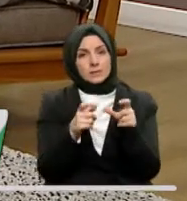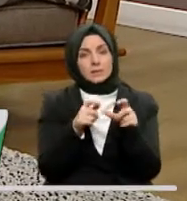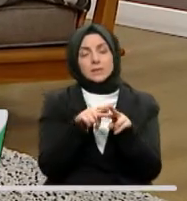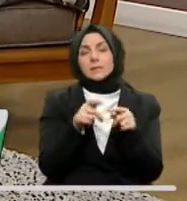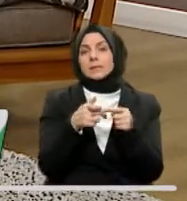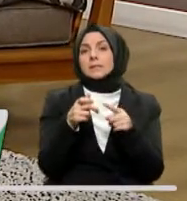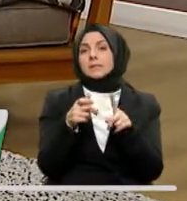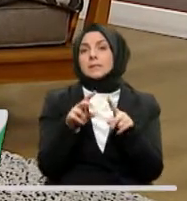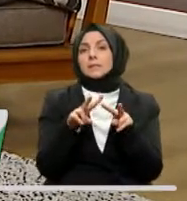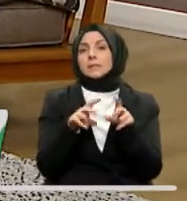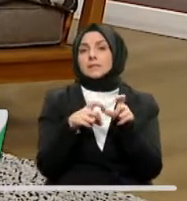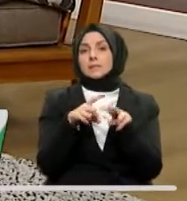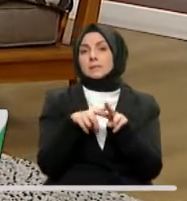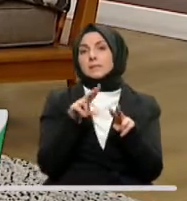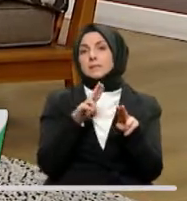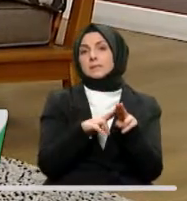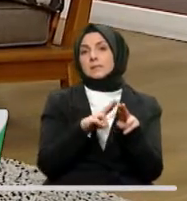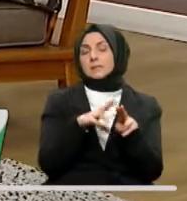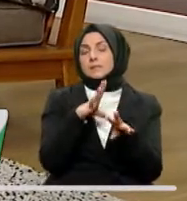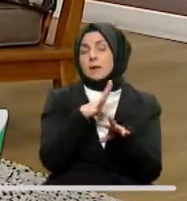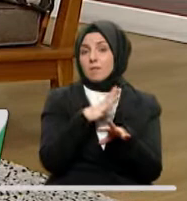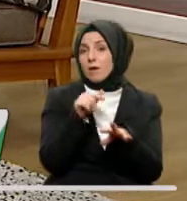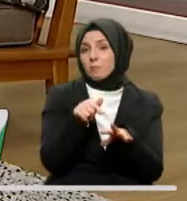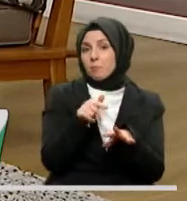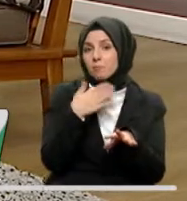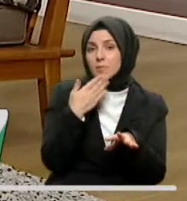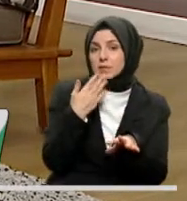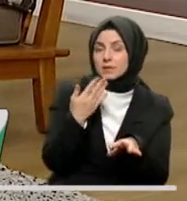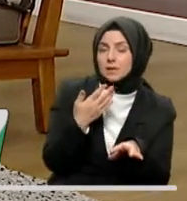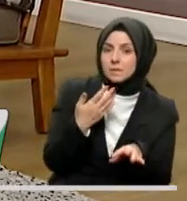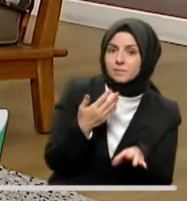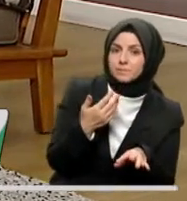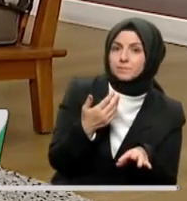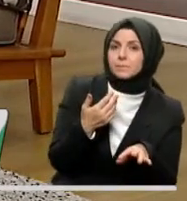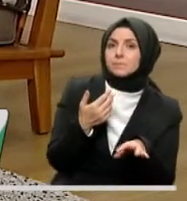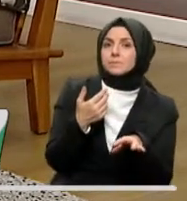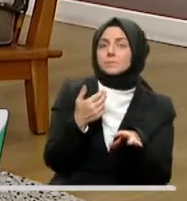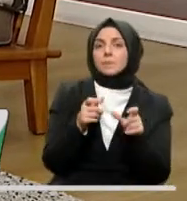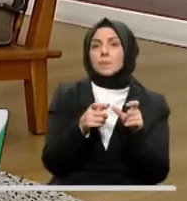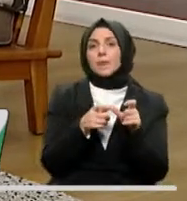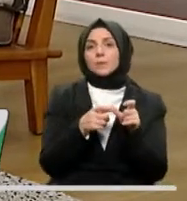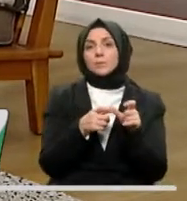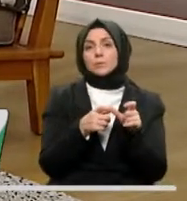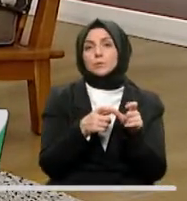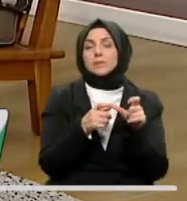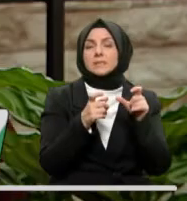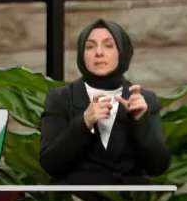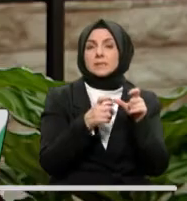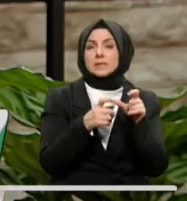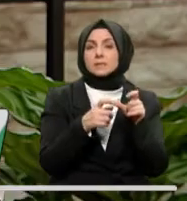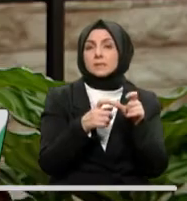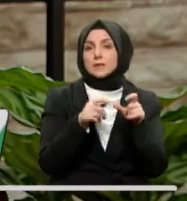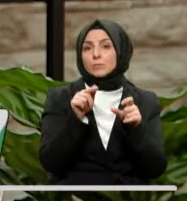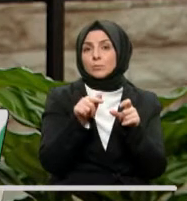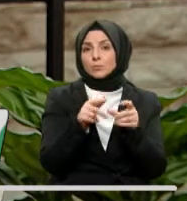belki soracaksınız Ben önceden dalacağım yaklaştık izleyicimiz bir soru var ondan sonra hemen hızlıca sarımsağı da söyleyeyim sarımsak alıyor böyle